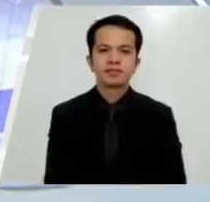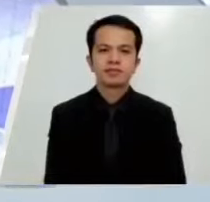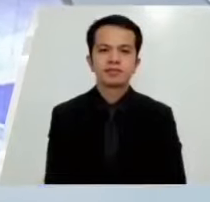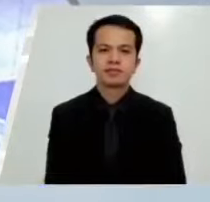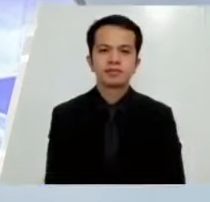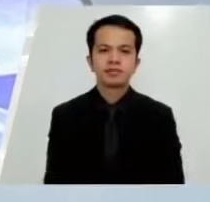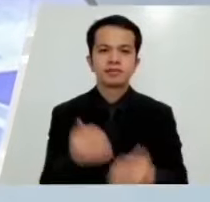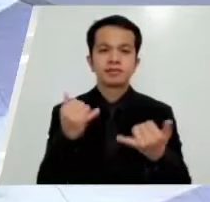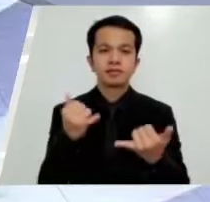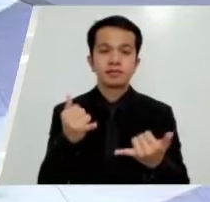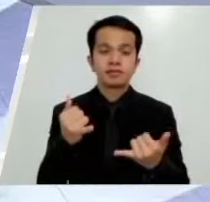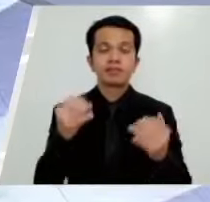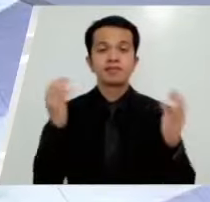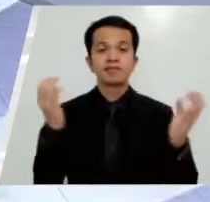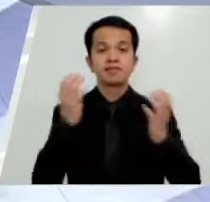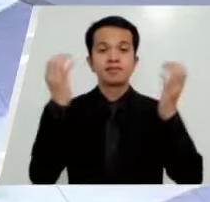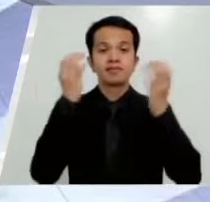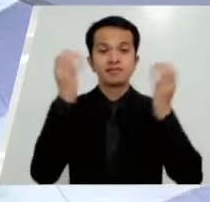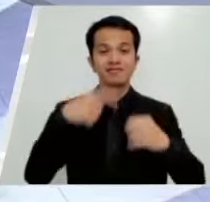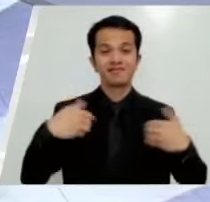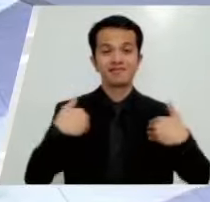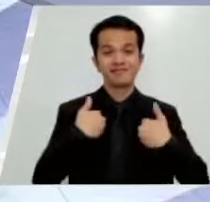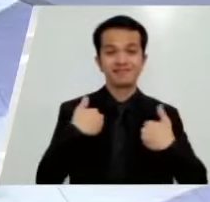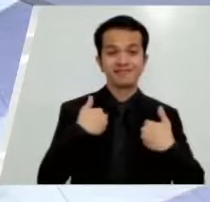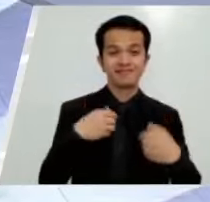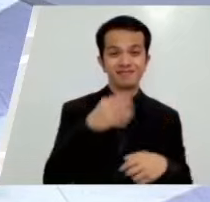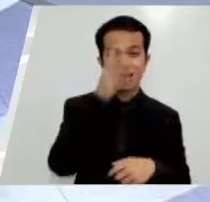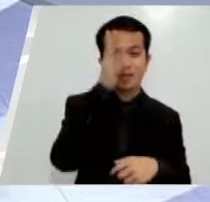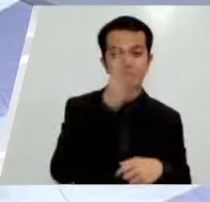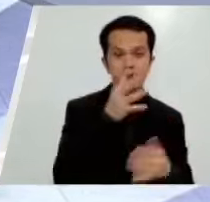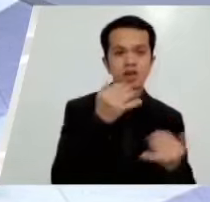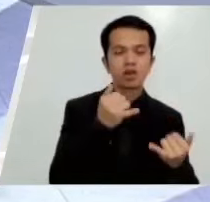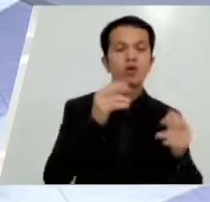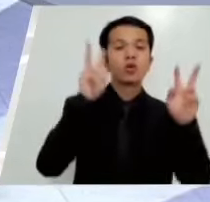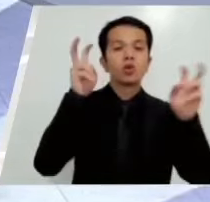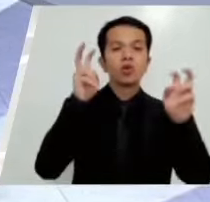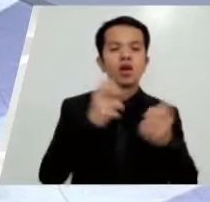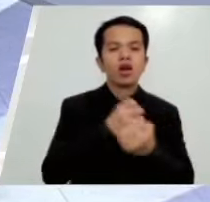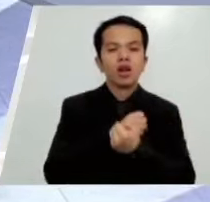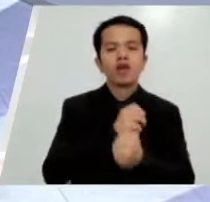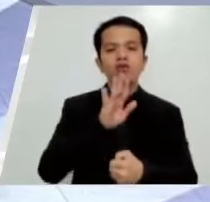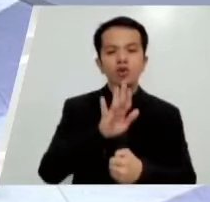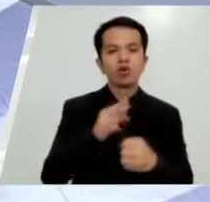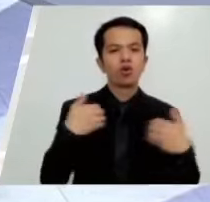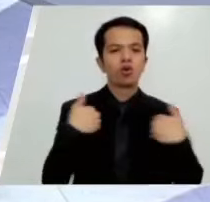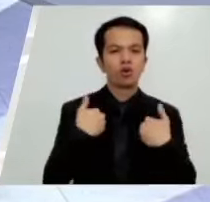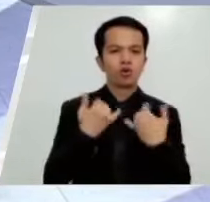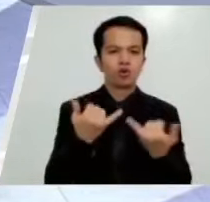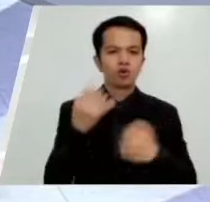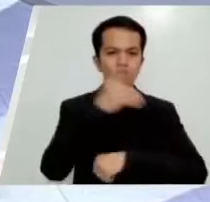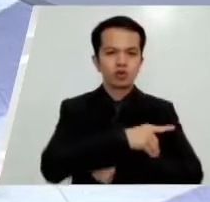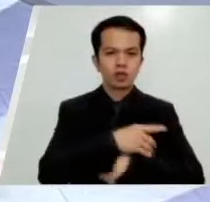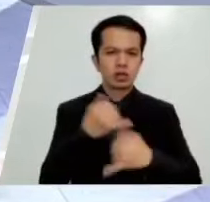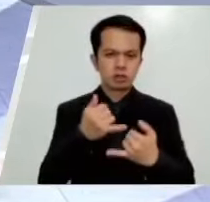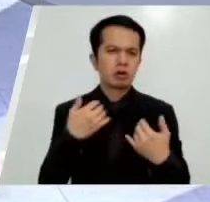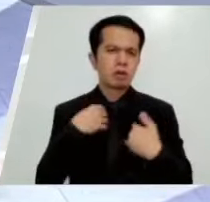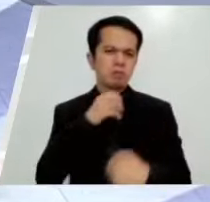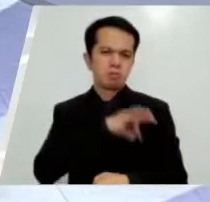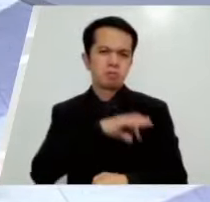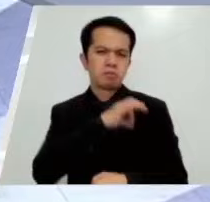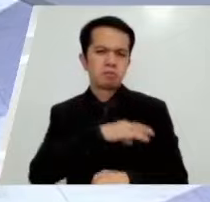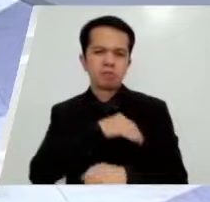Pinagdiriwang ngayon ng fur parents ang Love Your Pet Day. Ayon sa mga eksperto, maraming benepisyo rin nabibigay ang pag-aalaga ng